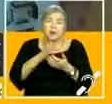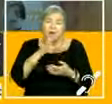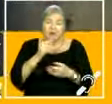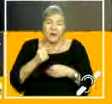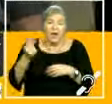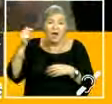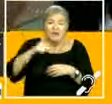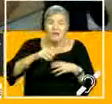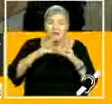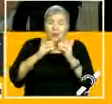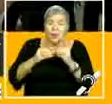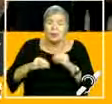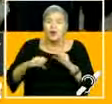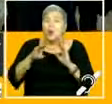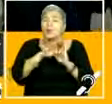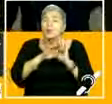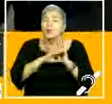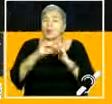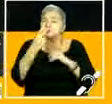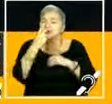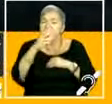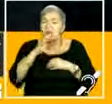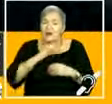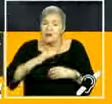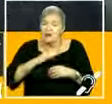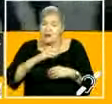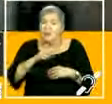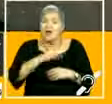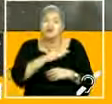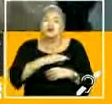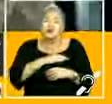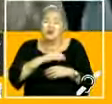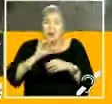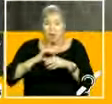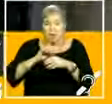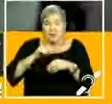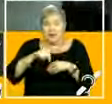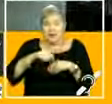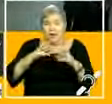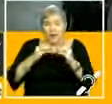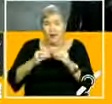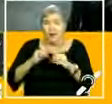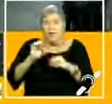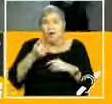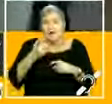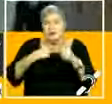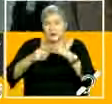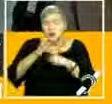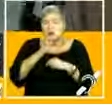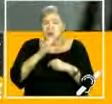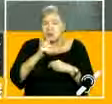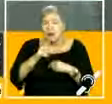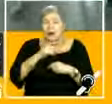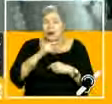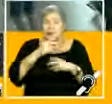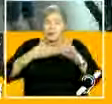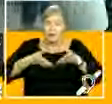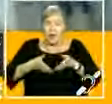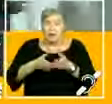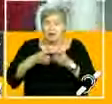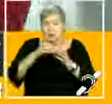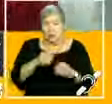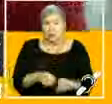România într-o vizită planificată să-și vadă fata care este studentă la medicină, dar se va întoarce în Israel, acolo unde s-a născut. They